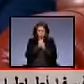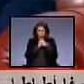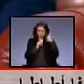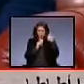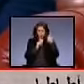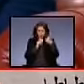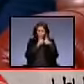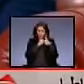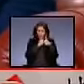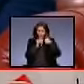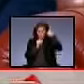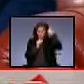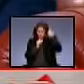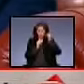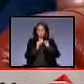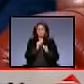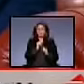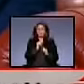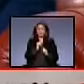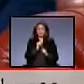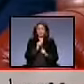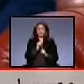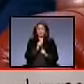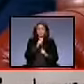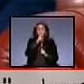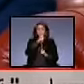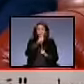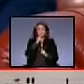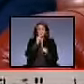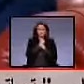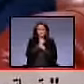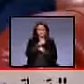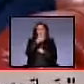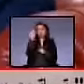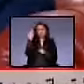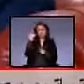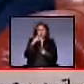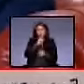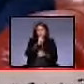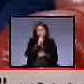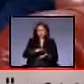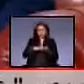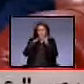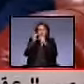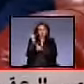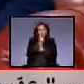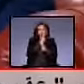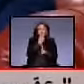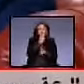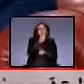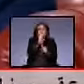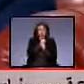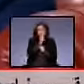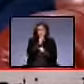دايما يعني. انا فاكر مثلا كان ليا الشرف اشتغلت مساعد مخرج زمان في رأفت الهجان وكنت بشوف